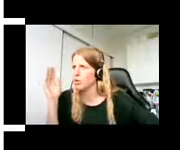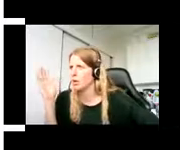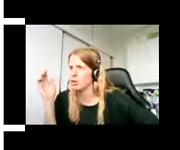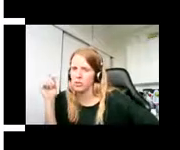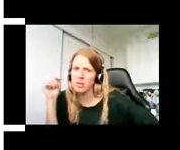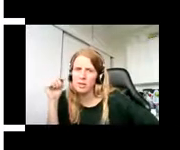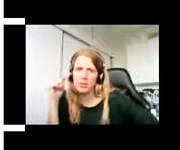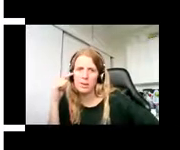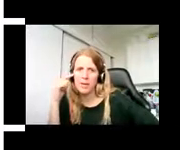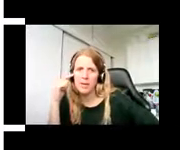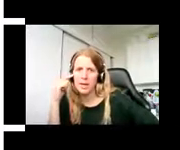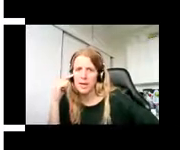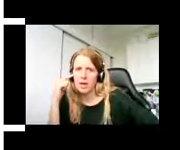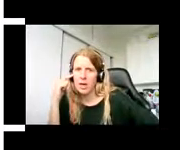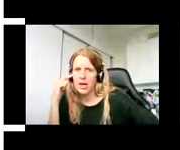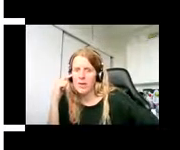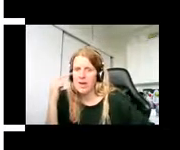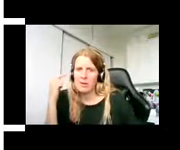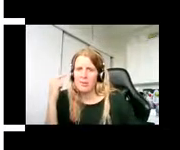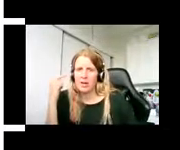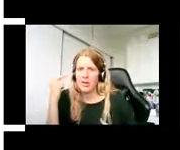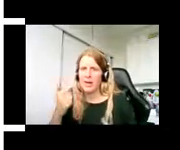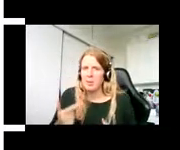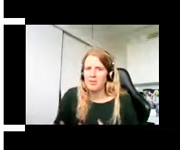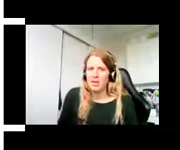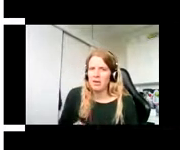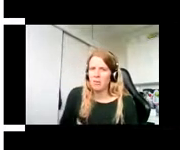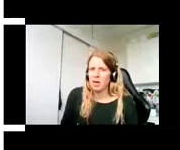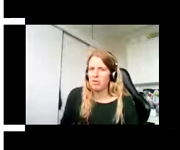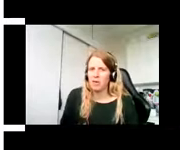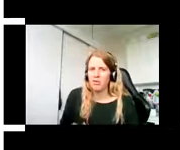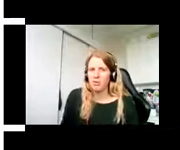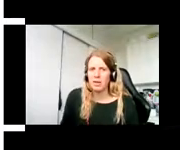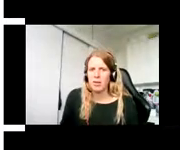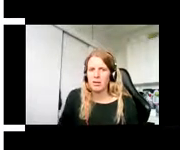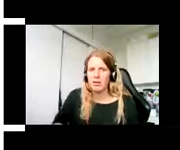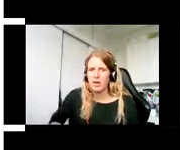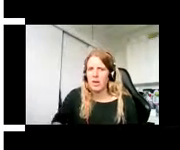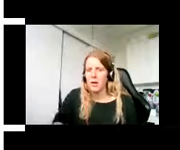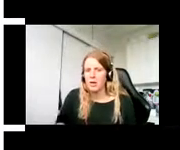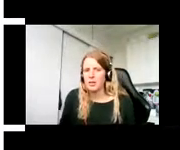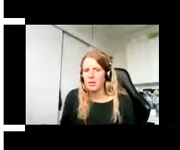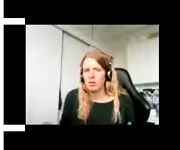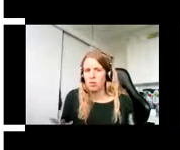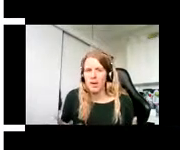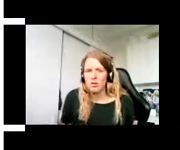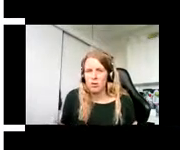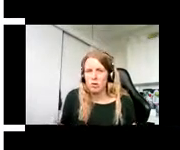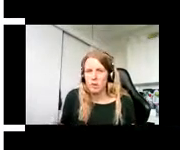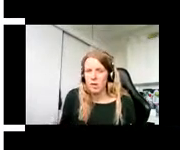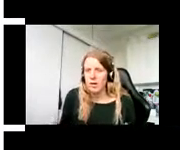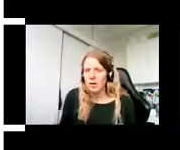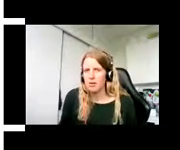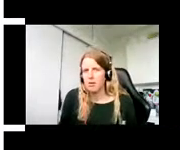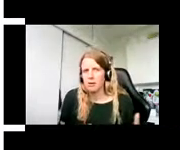rode zones, oranje zones en zo allemaal. En daarbij maken wij de aanbeveling, maak goede afweging. Want is het waard